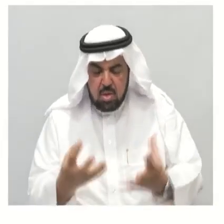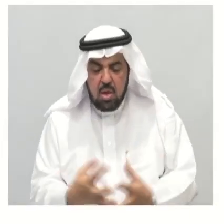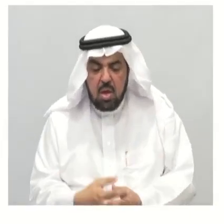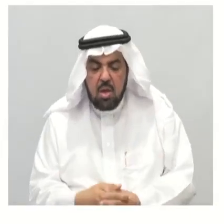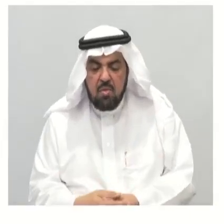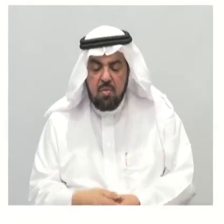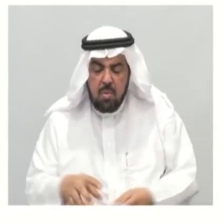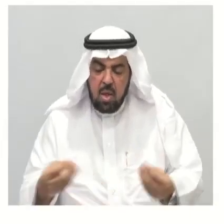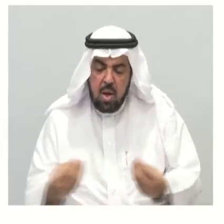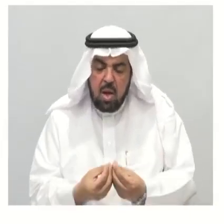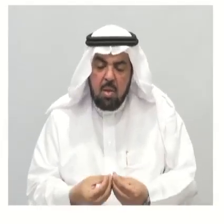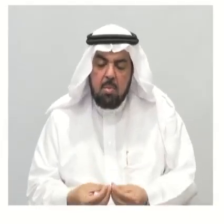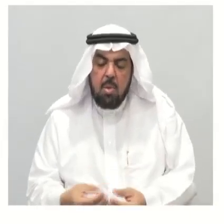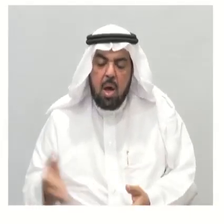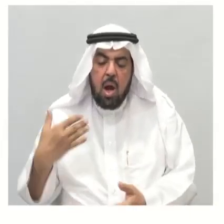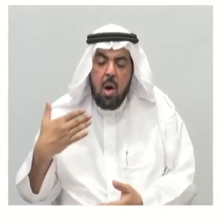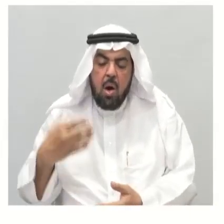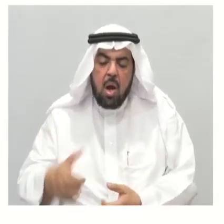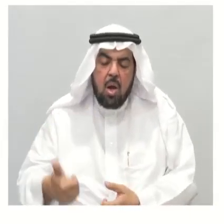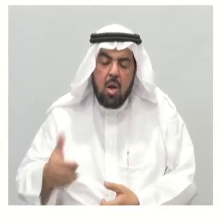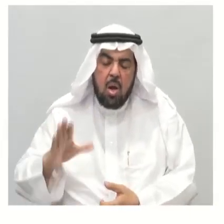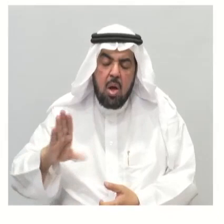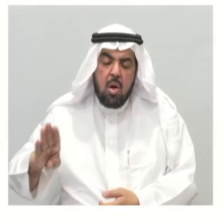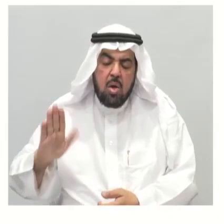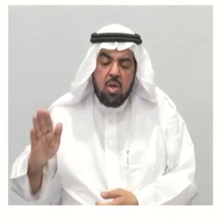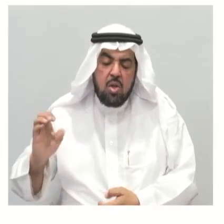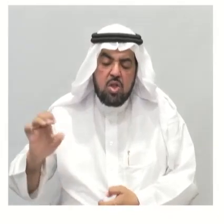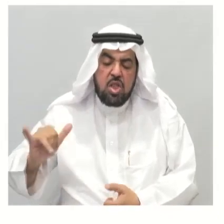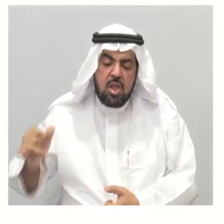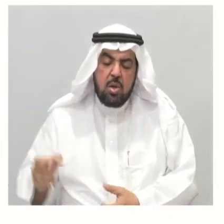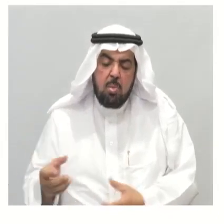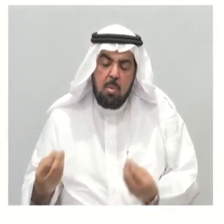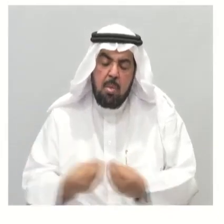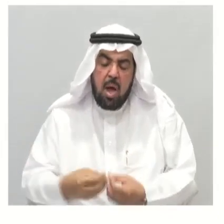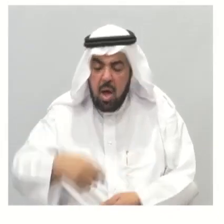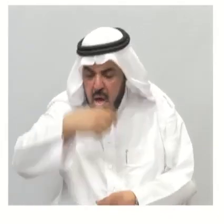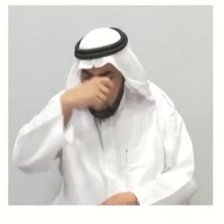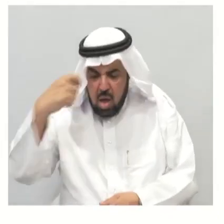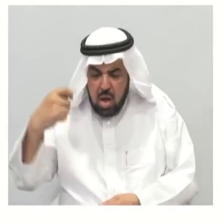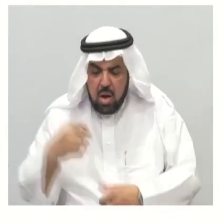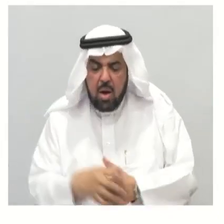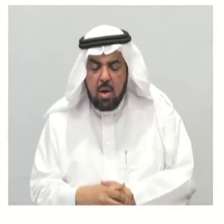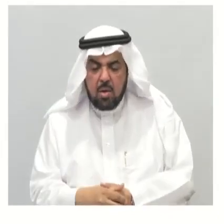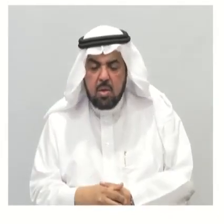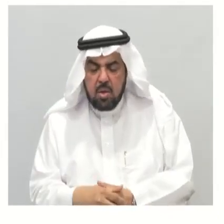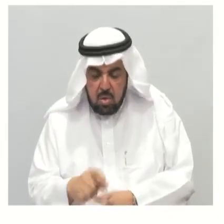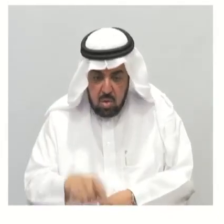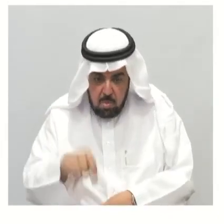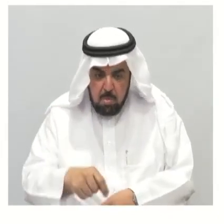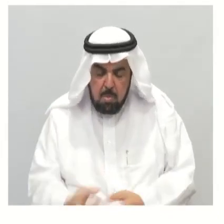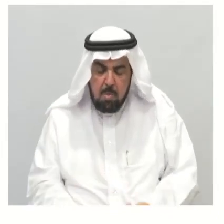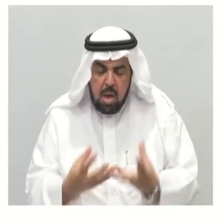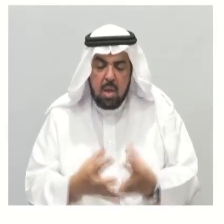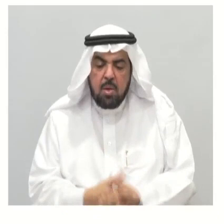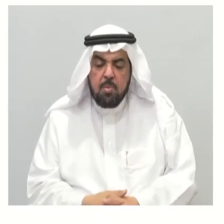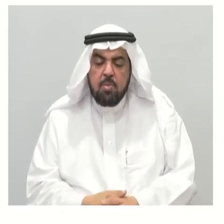في وجود الأكسجين وأيضاً مصدر حرارة. عند وجود مادة قابلة للاشتعال